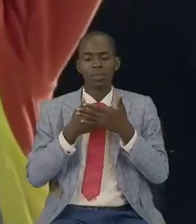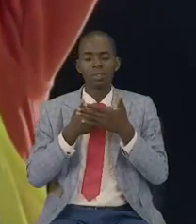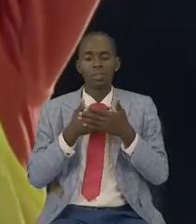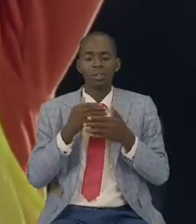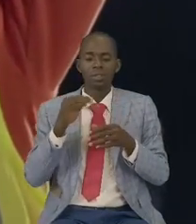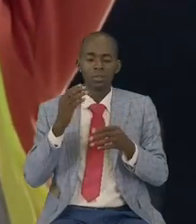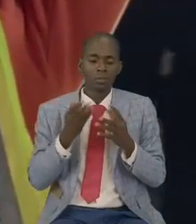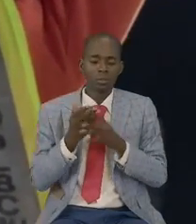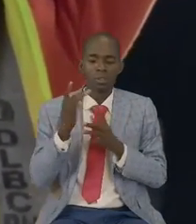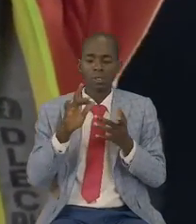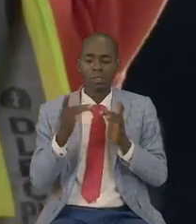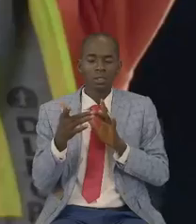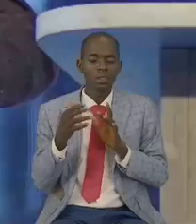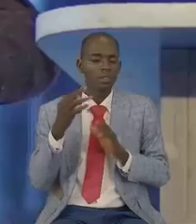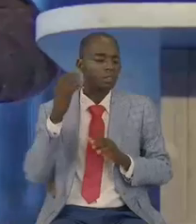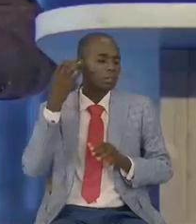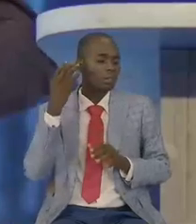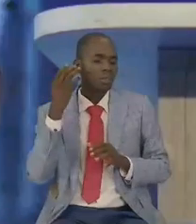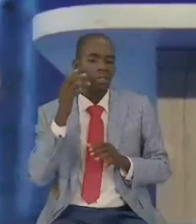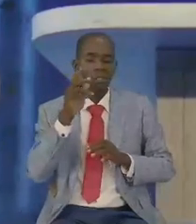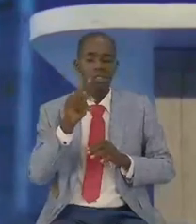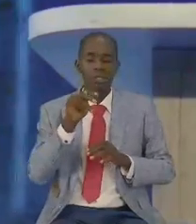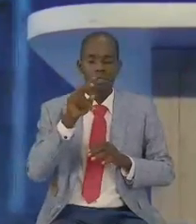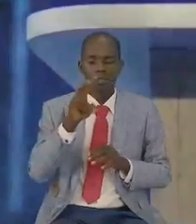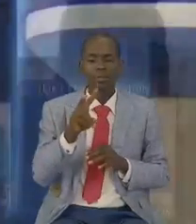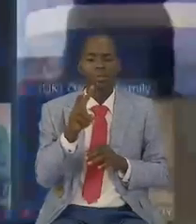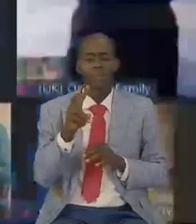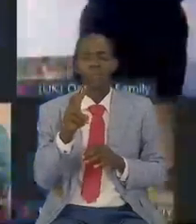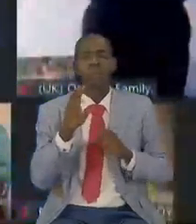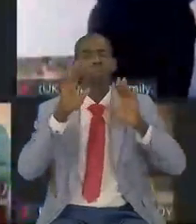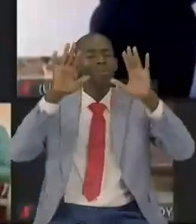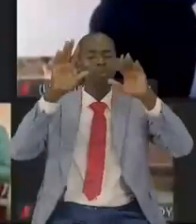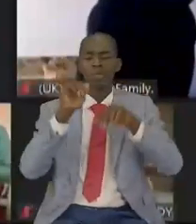ligne, à la radio, à la télévision. Miracle,